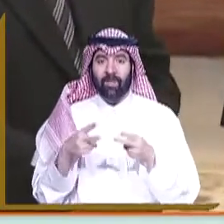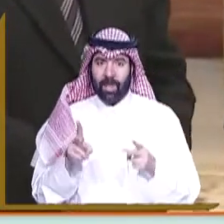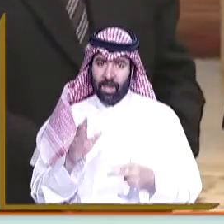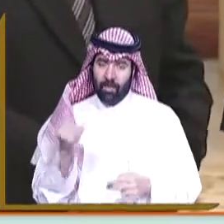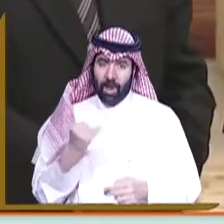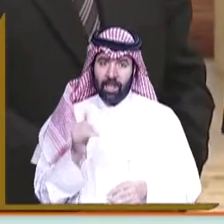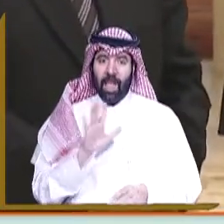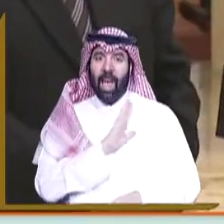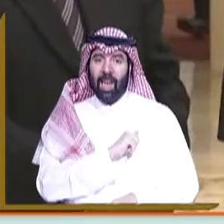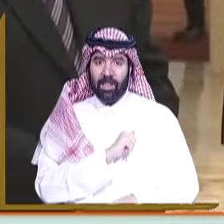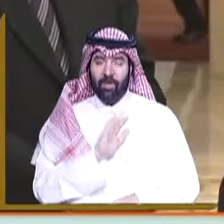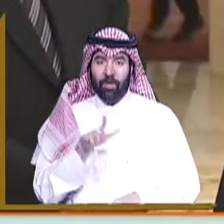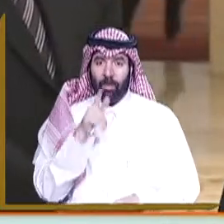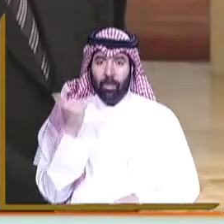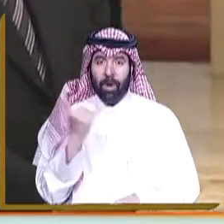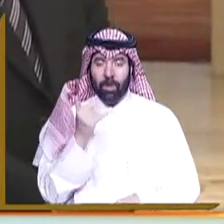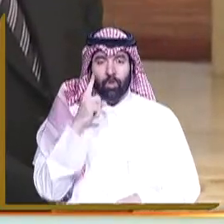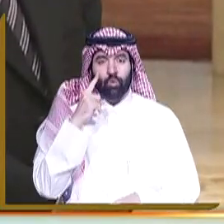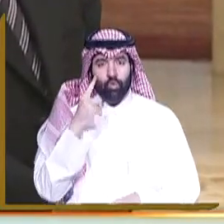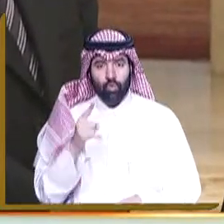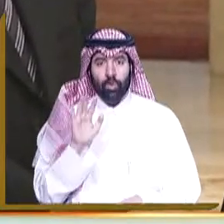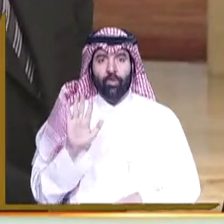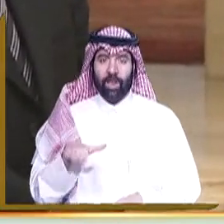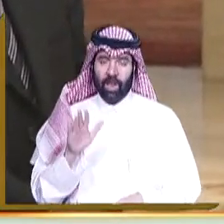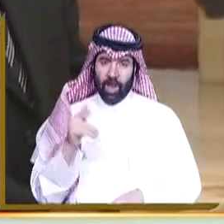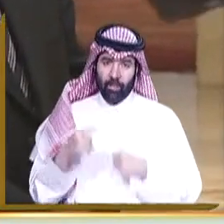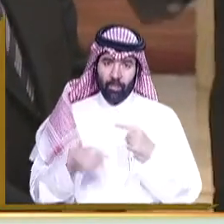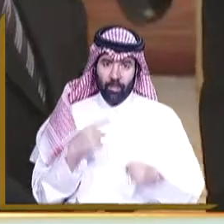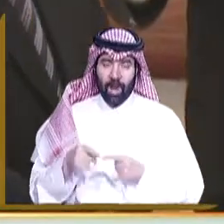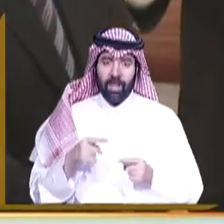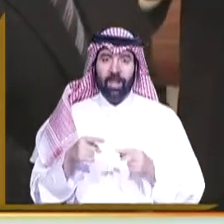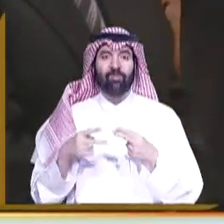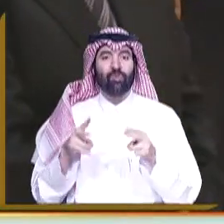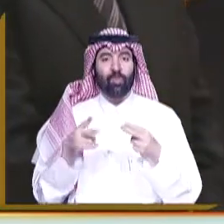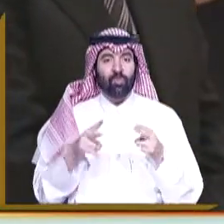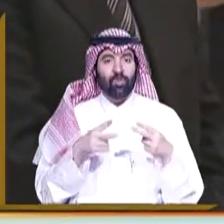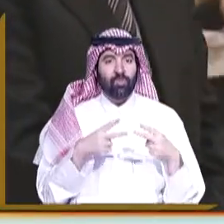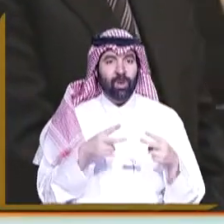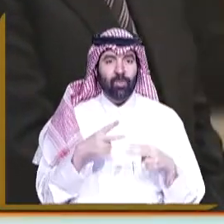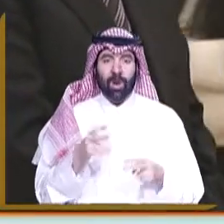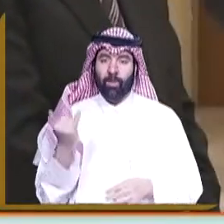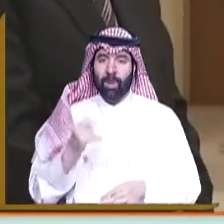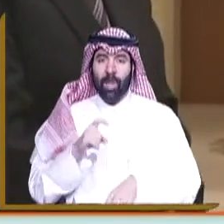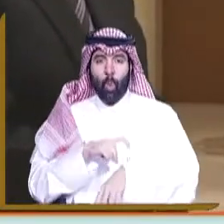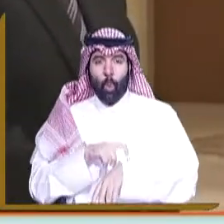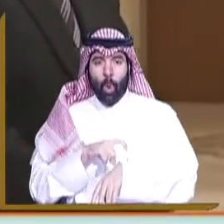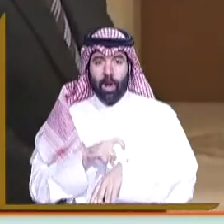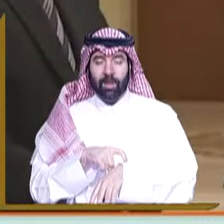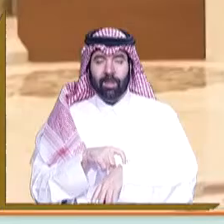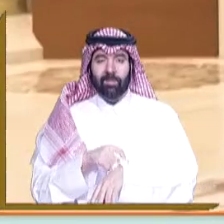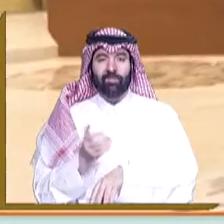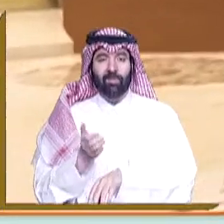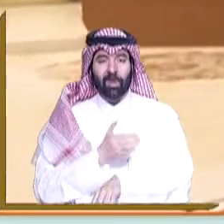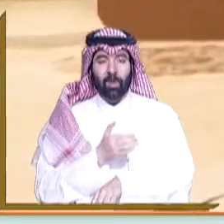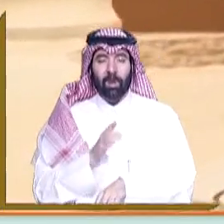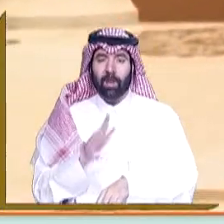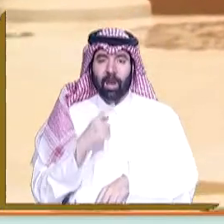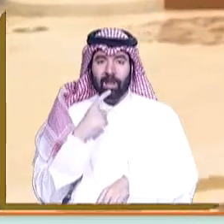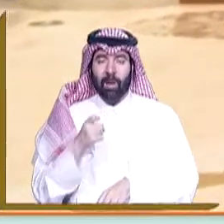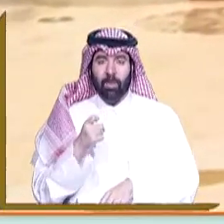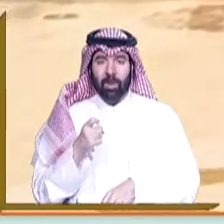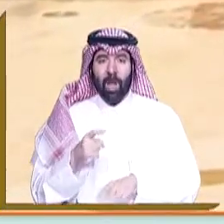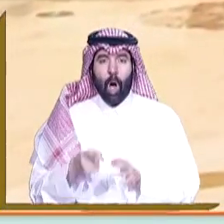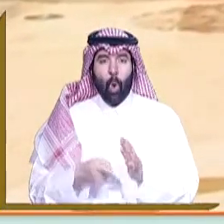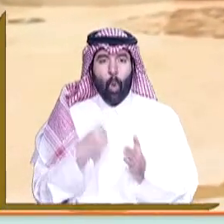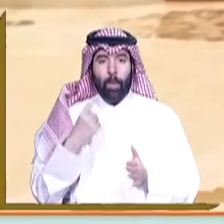يعني بدأنا نلمس نتائج إيجابية، وطبعا الوقت مبكر. يعني احنا هذه أول زيارة